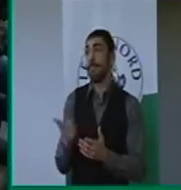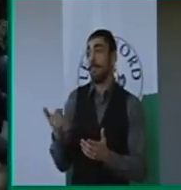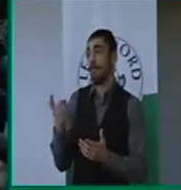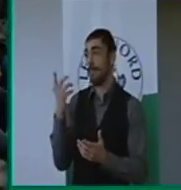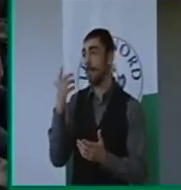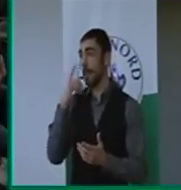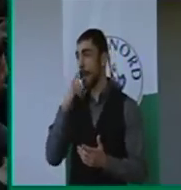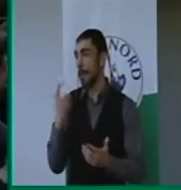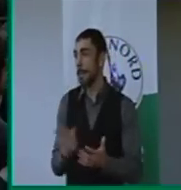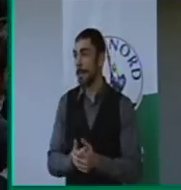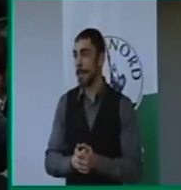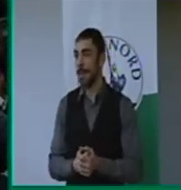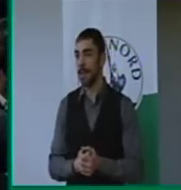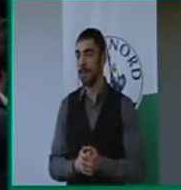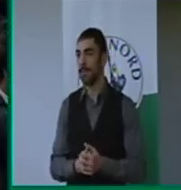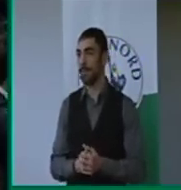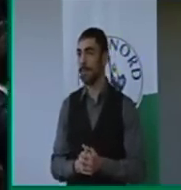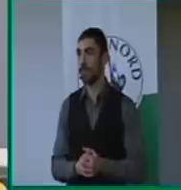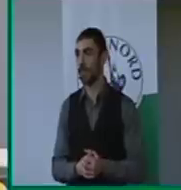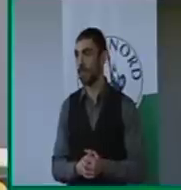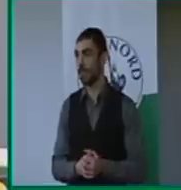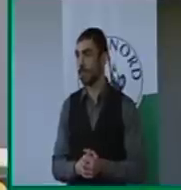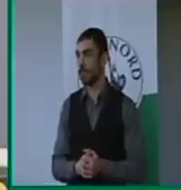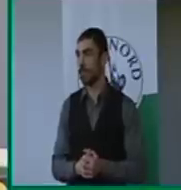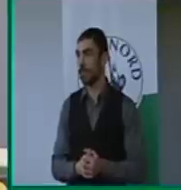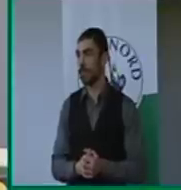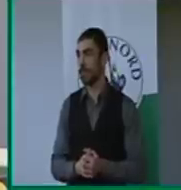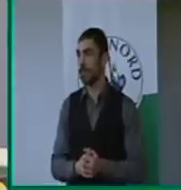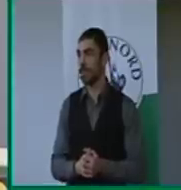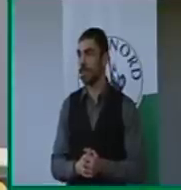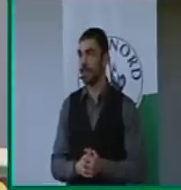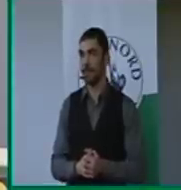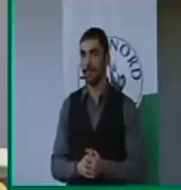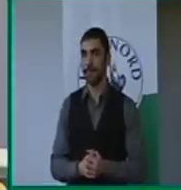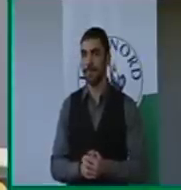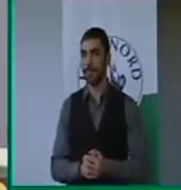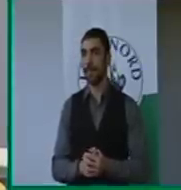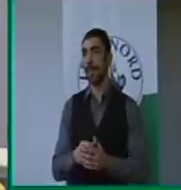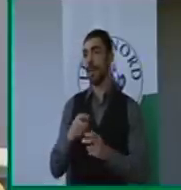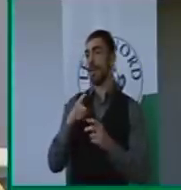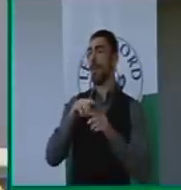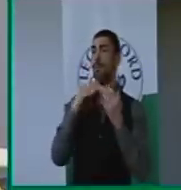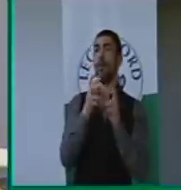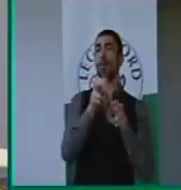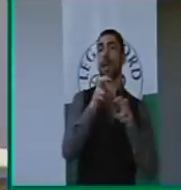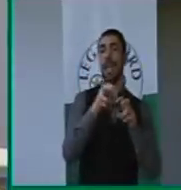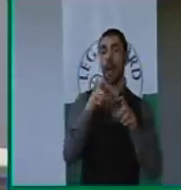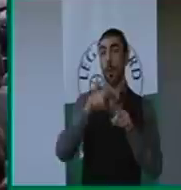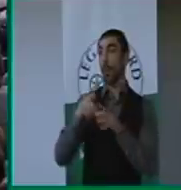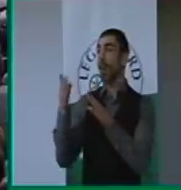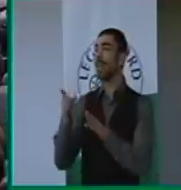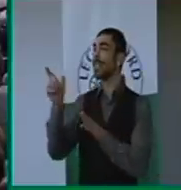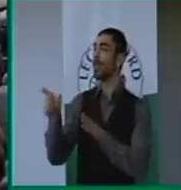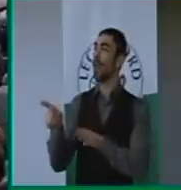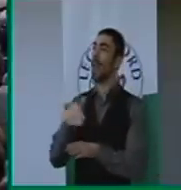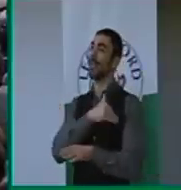Evidentemente ha ragione Prodi eh ovvio dopo il mondo agricolo dopo questa bella testimonianza di